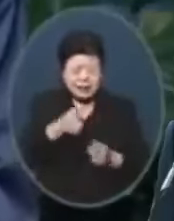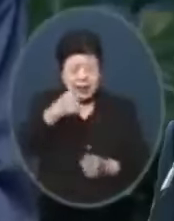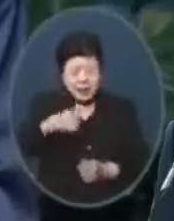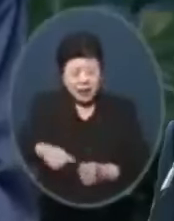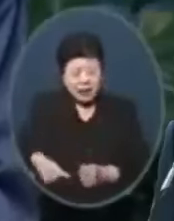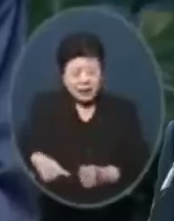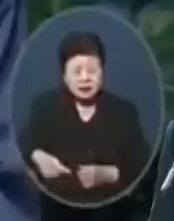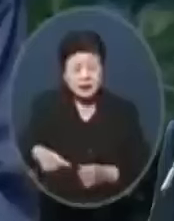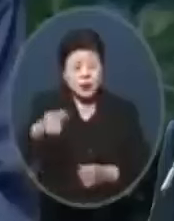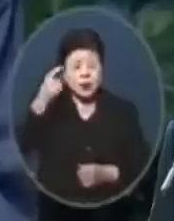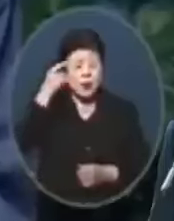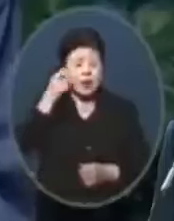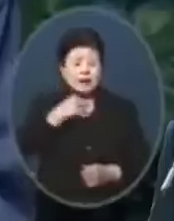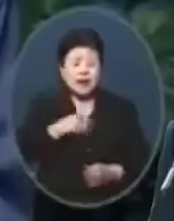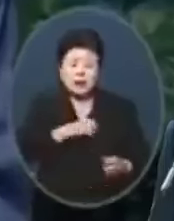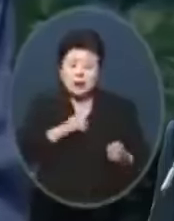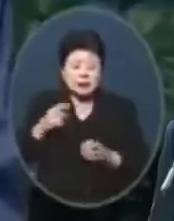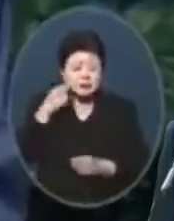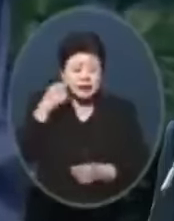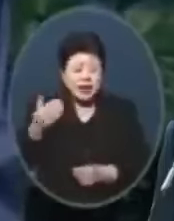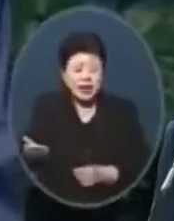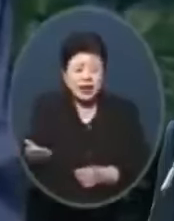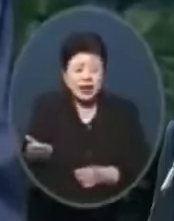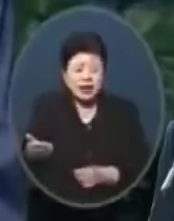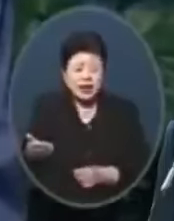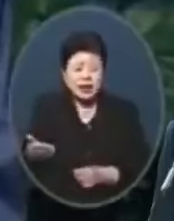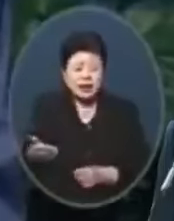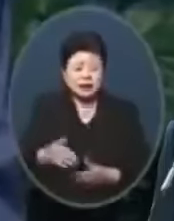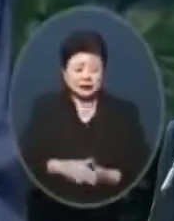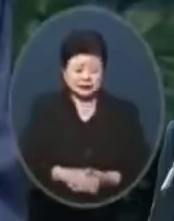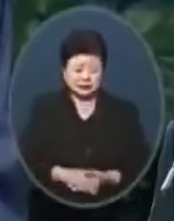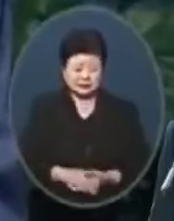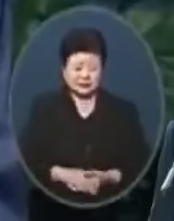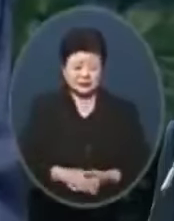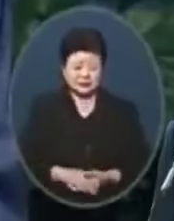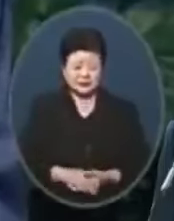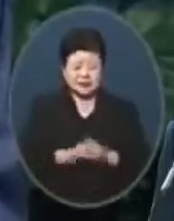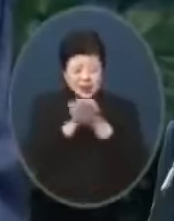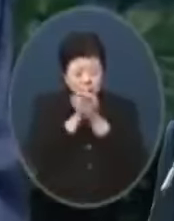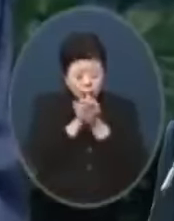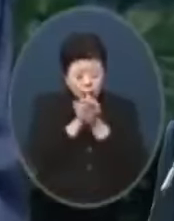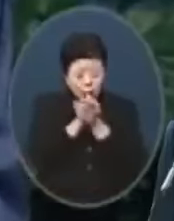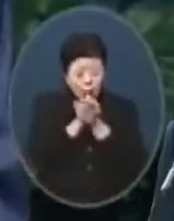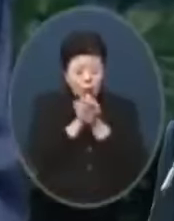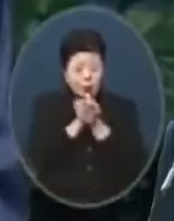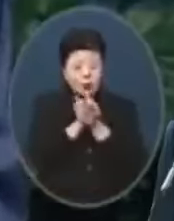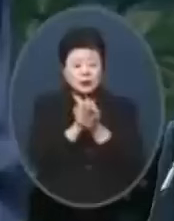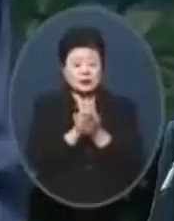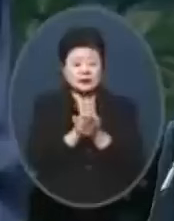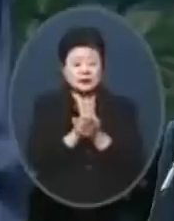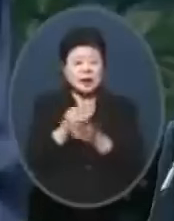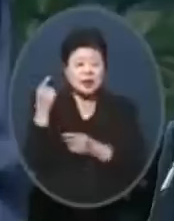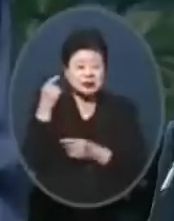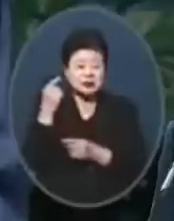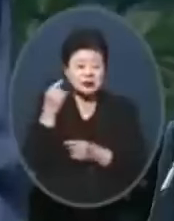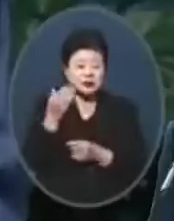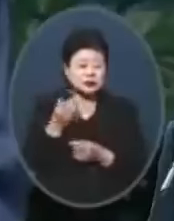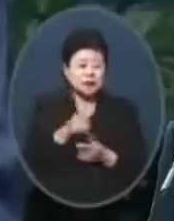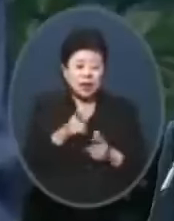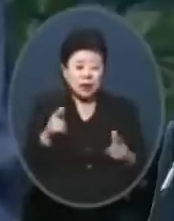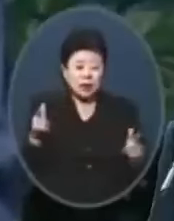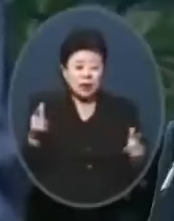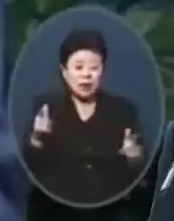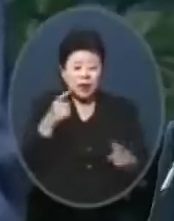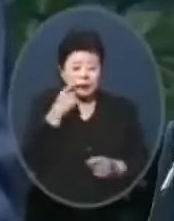하나님이야 어찌하여 나를 버리시니까 그래도 그 기도를 들어주지